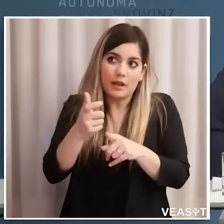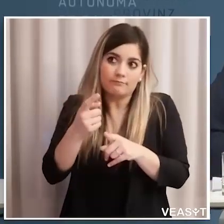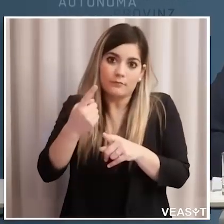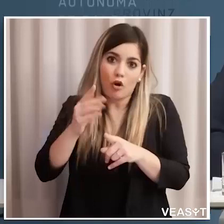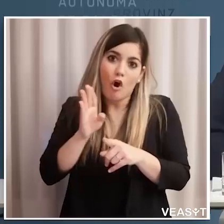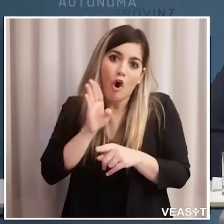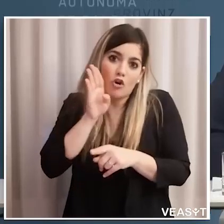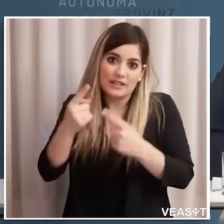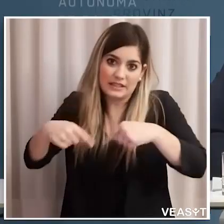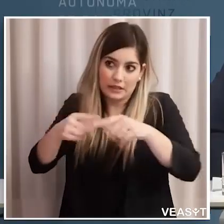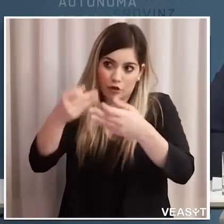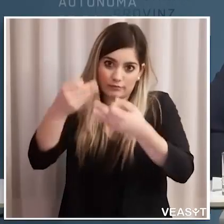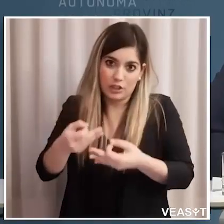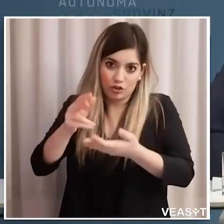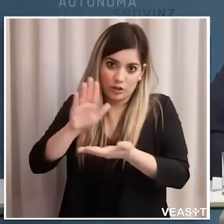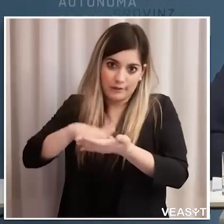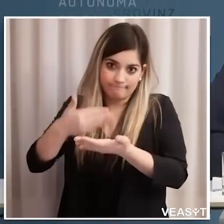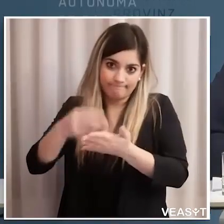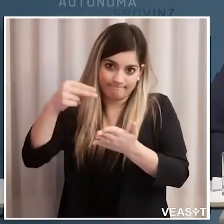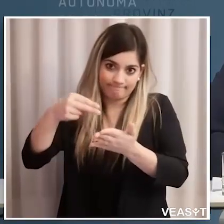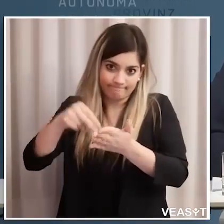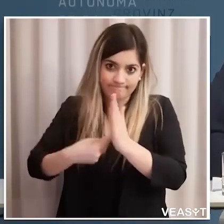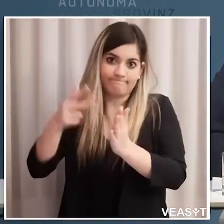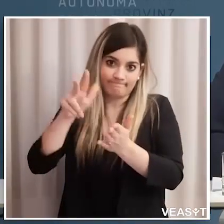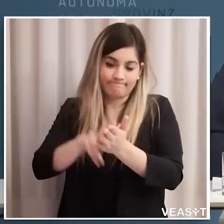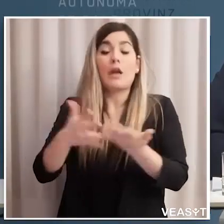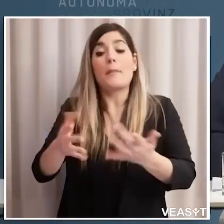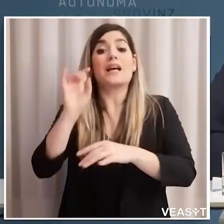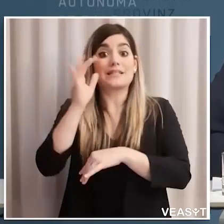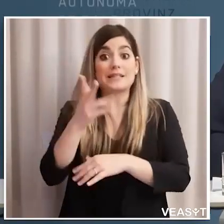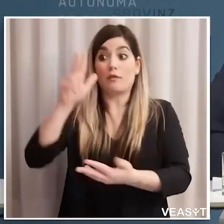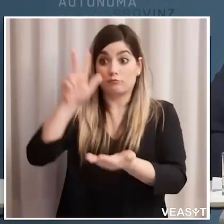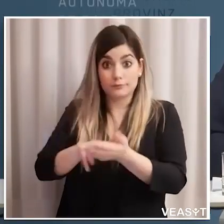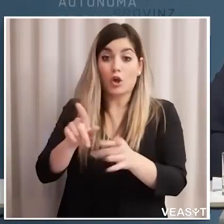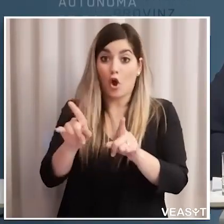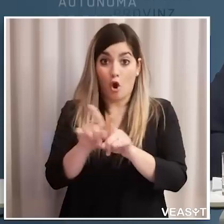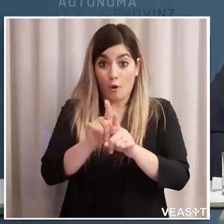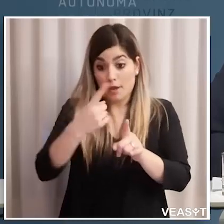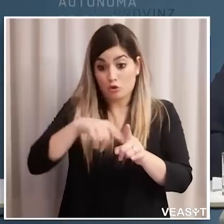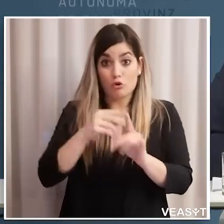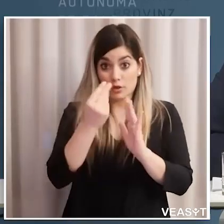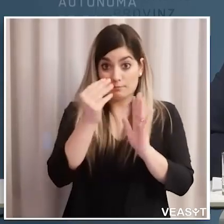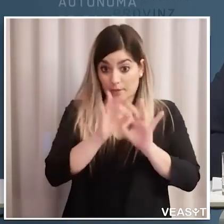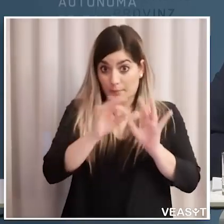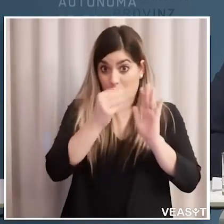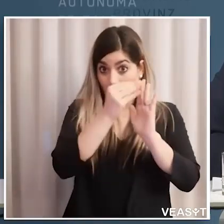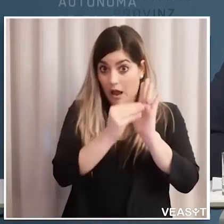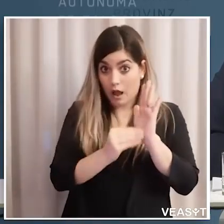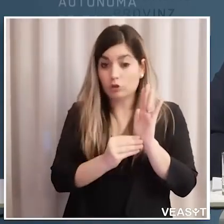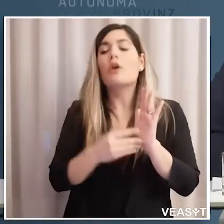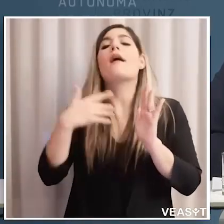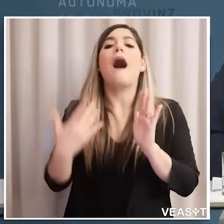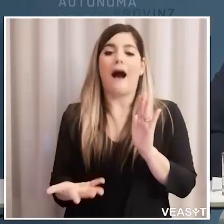doverla varare e decidere. Se diciamo però viene approvata così come noi l'avevamo impostata, allora